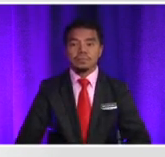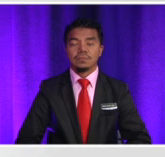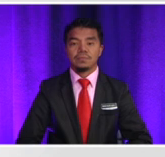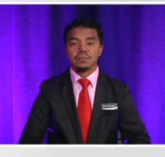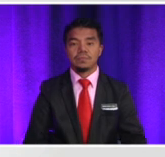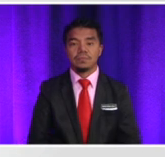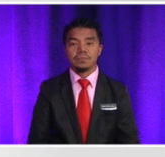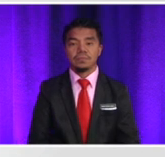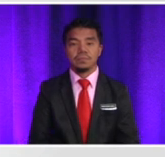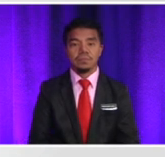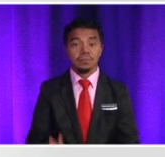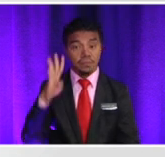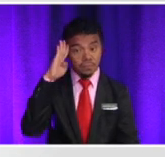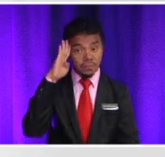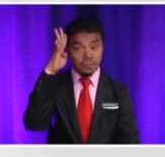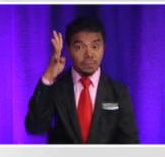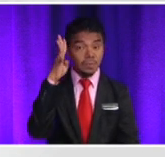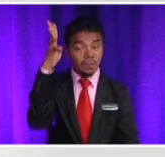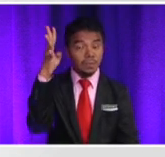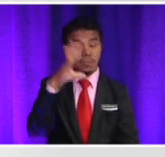kreatif dan inovatif